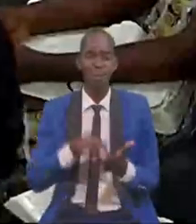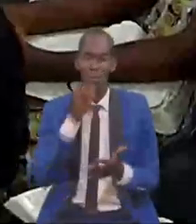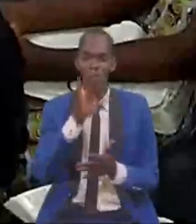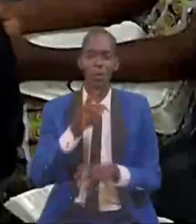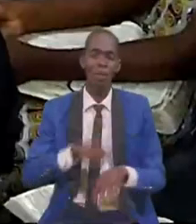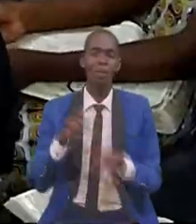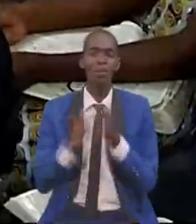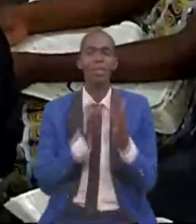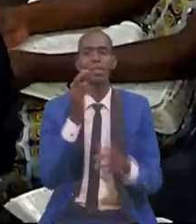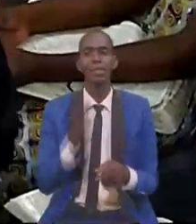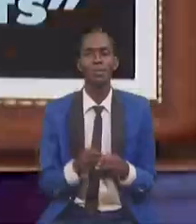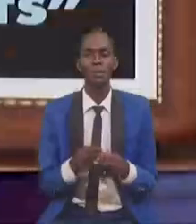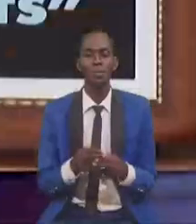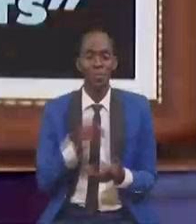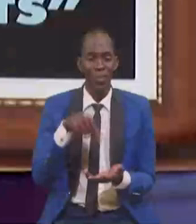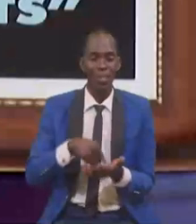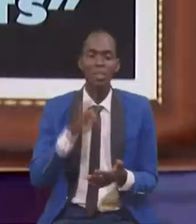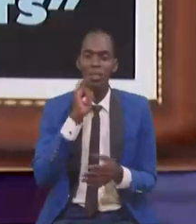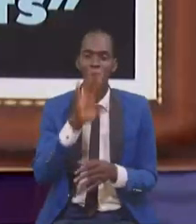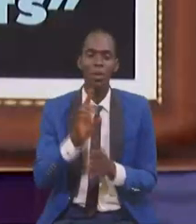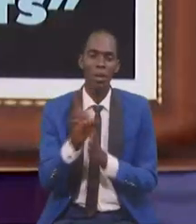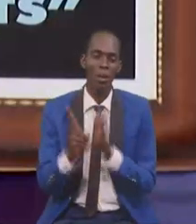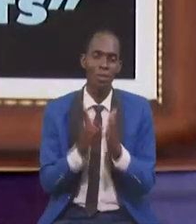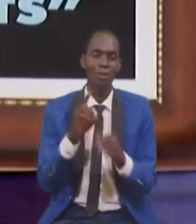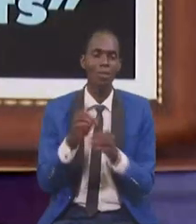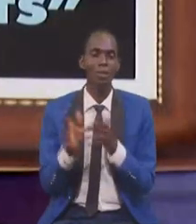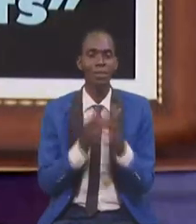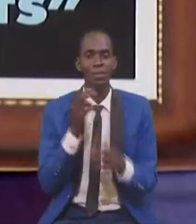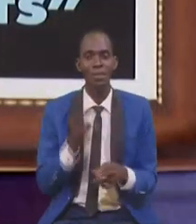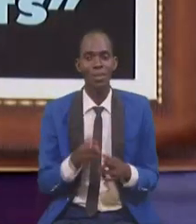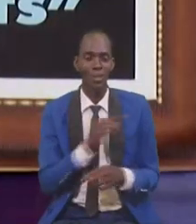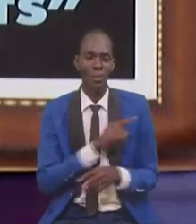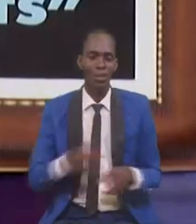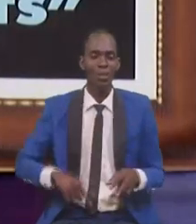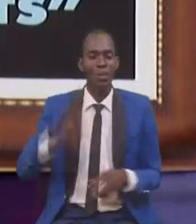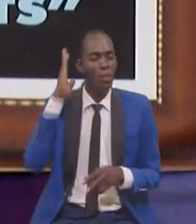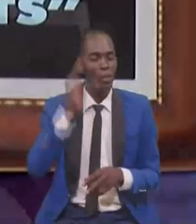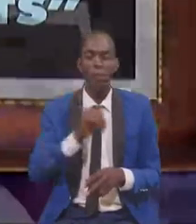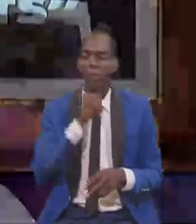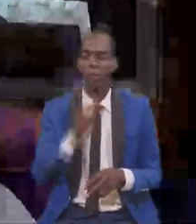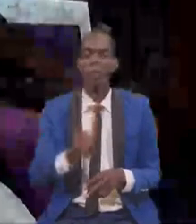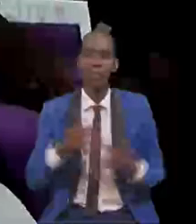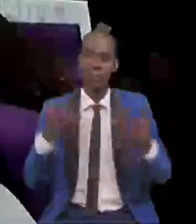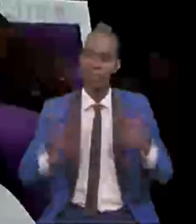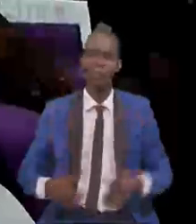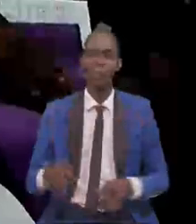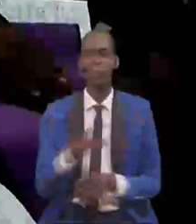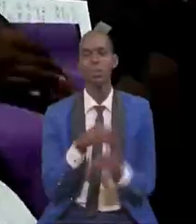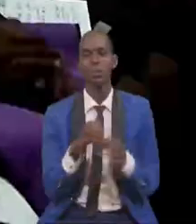Voici votre heure. Voici votre temps. Le Seigneur ne va pas vous